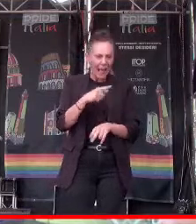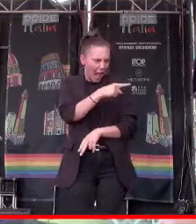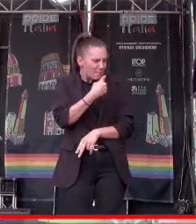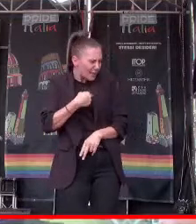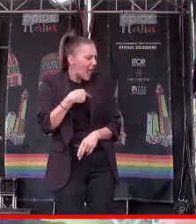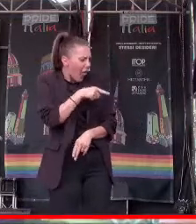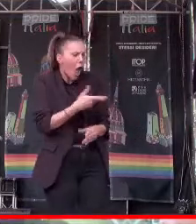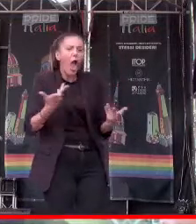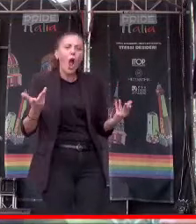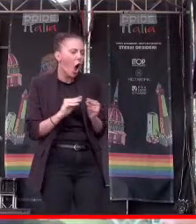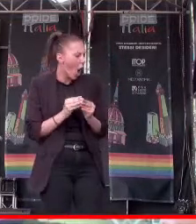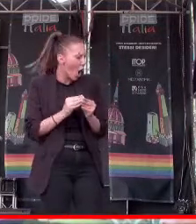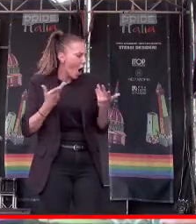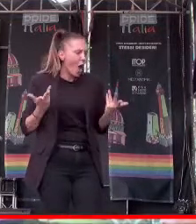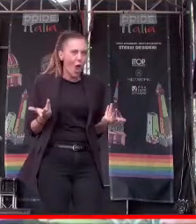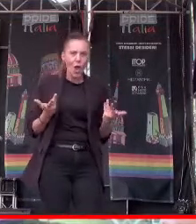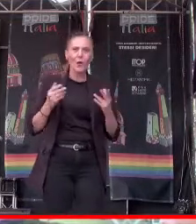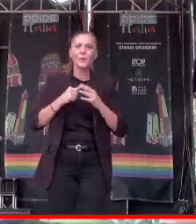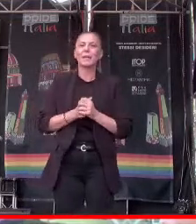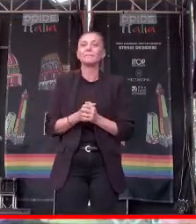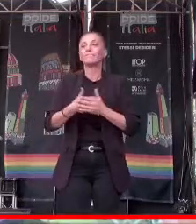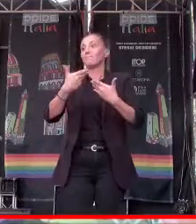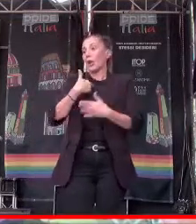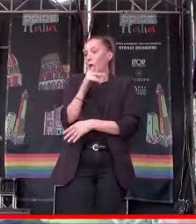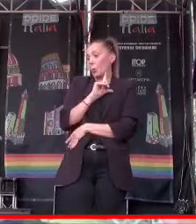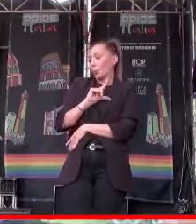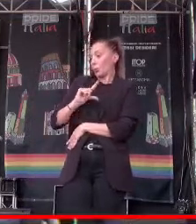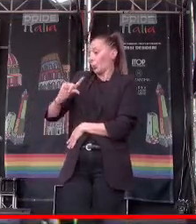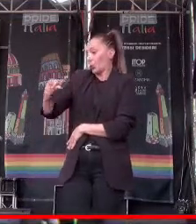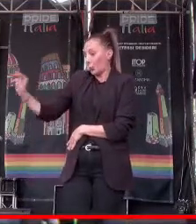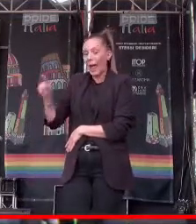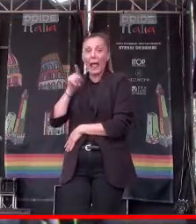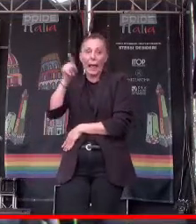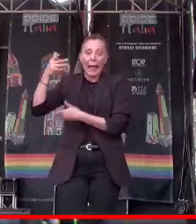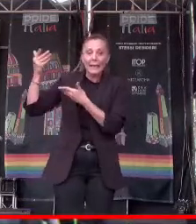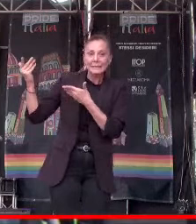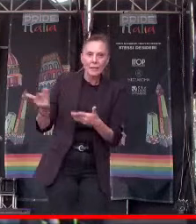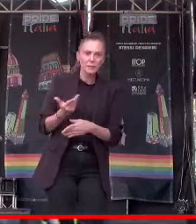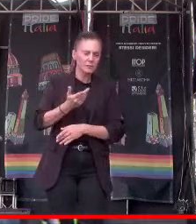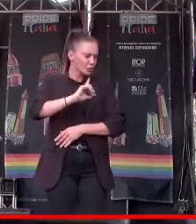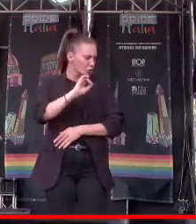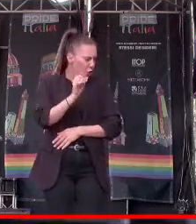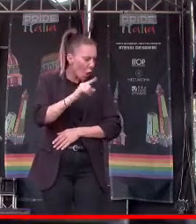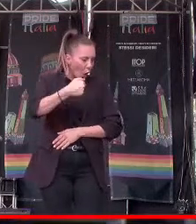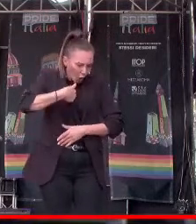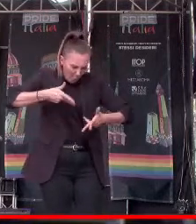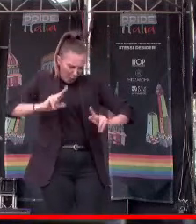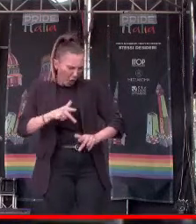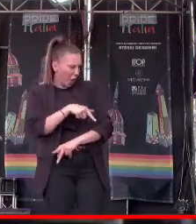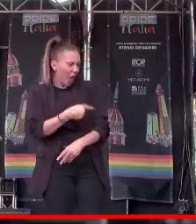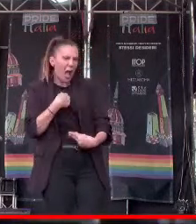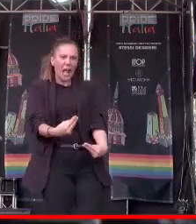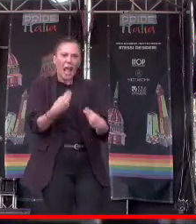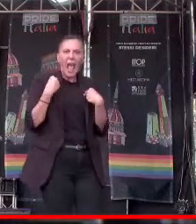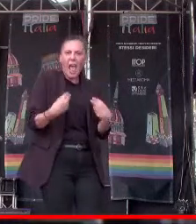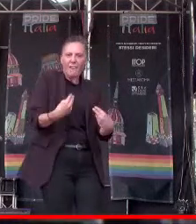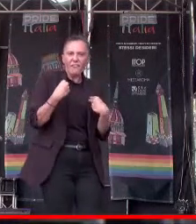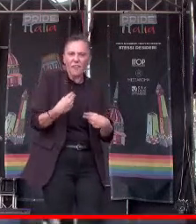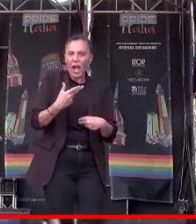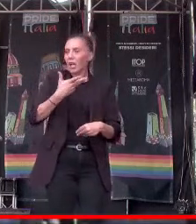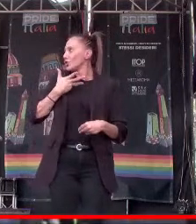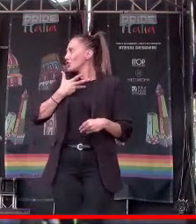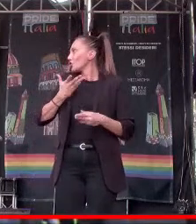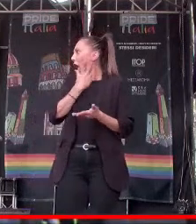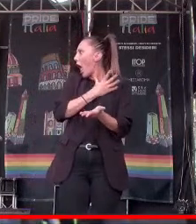lei che dobbiamo fare. Aspetta, guardi, io me ne vado, lei magari si accomoda qui. Se ne va, lei viene con me, io mi accomodo qua. Che ci sono qui tutti i suoi